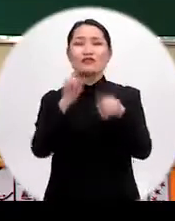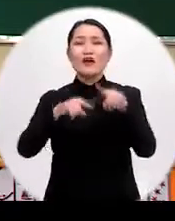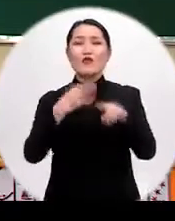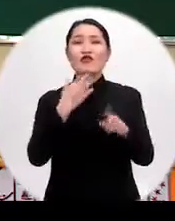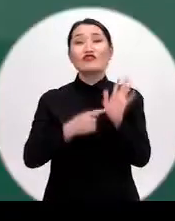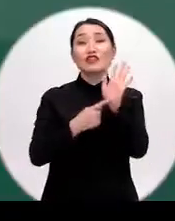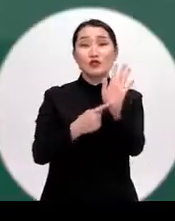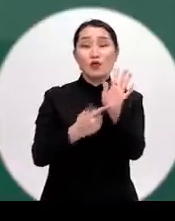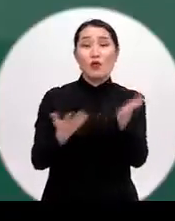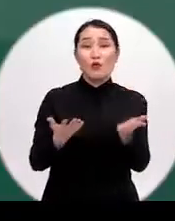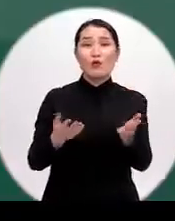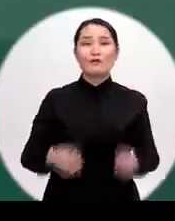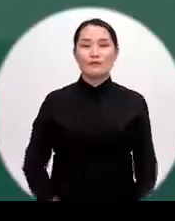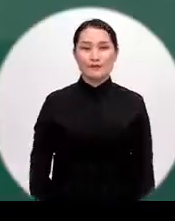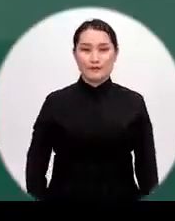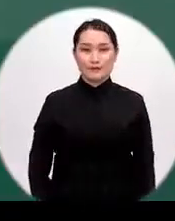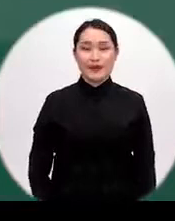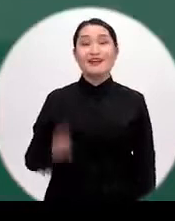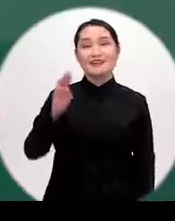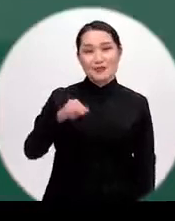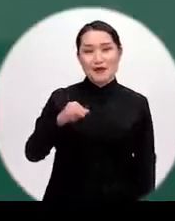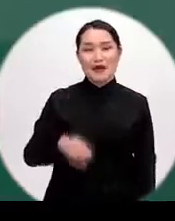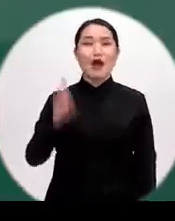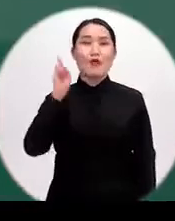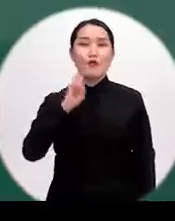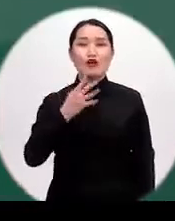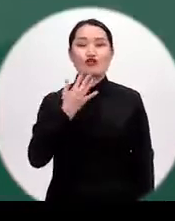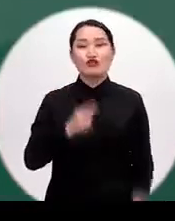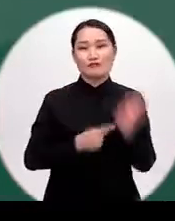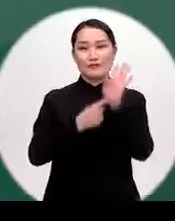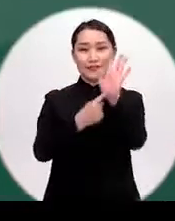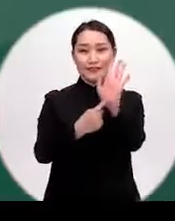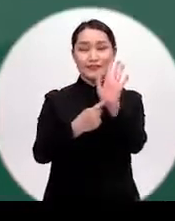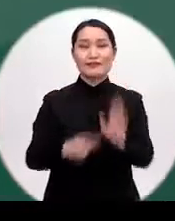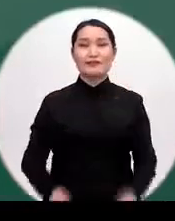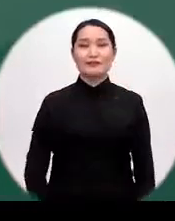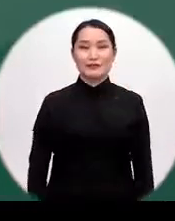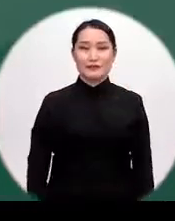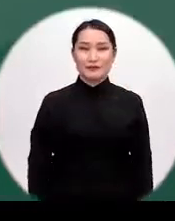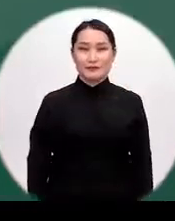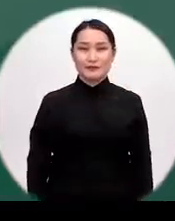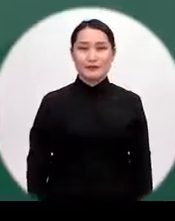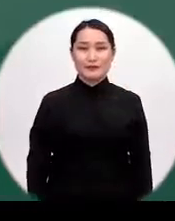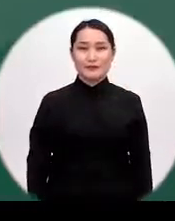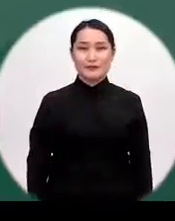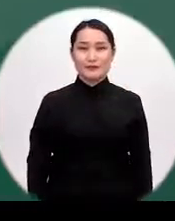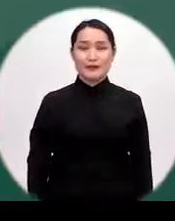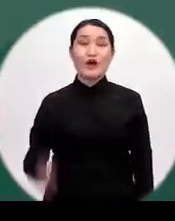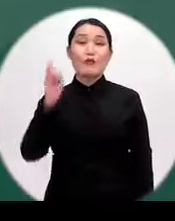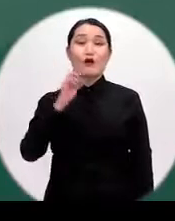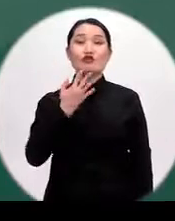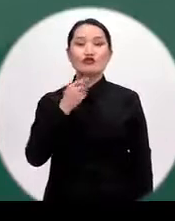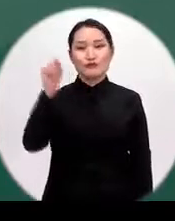өнгөөр төлөөлөх үү? Тийм ээ. Бор өнгөөр төлөөлж болно, тийм ээ? За, тэгвэл энд бор өнгийг зураараа